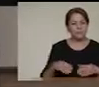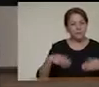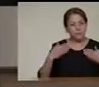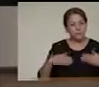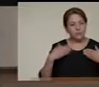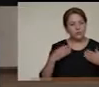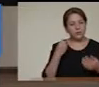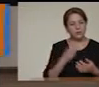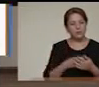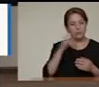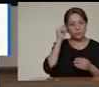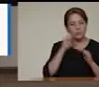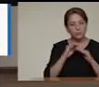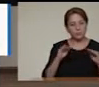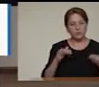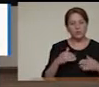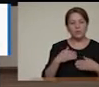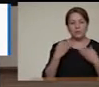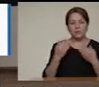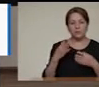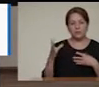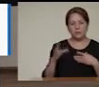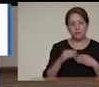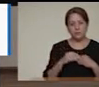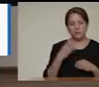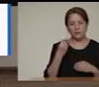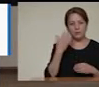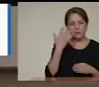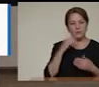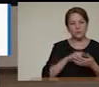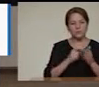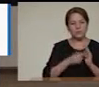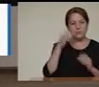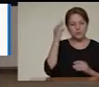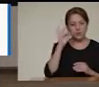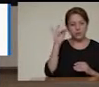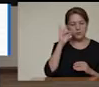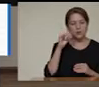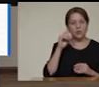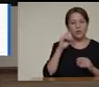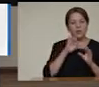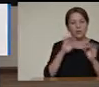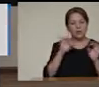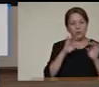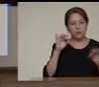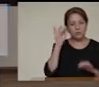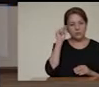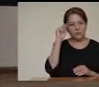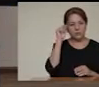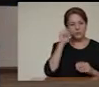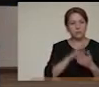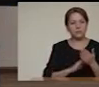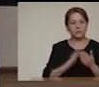Assalomu alaykum aziz o'quvchilar. Mana siz bilan yana 5-sinf tarixdan hikoyalar darslarini davom